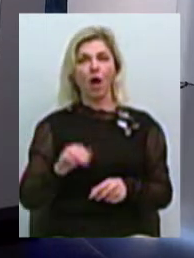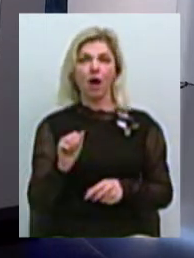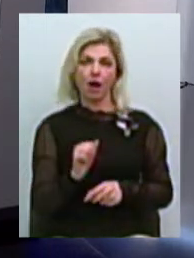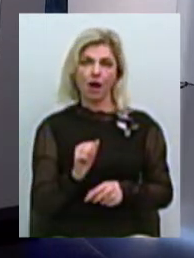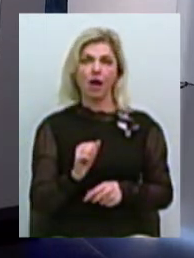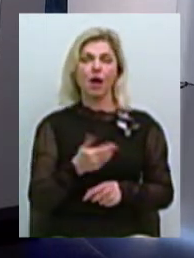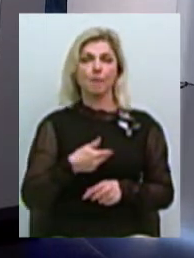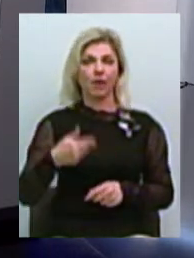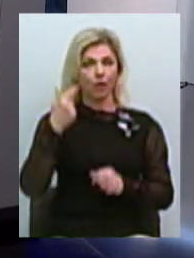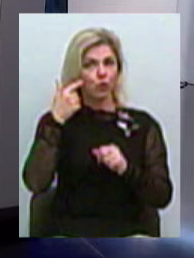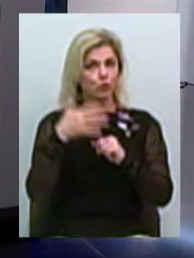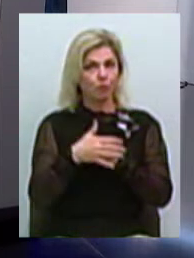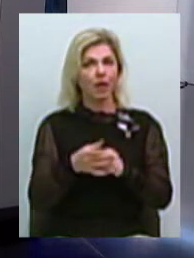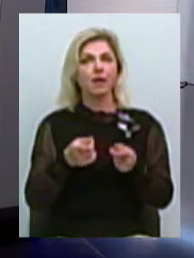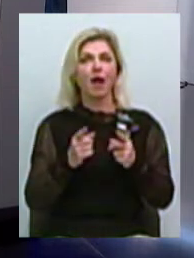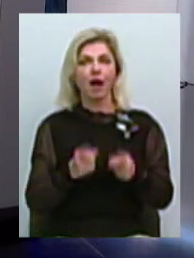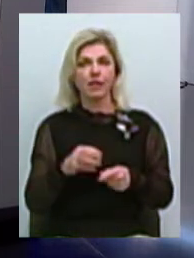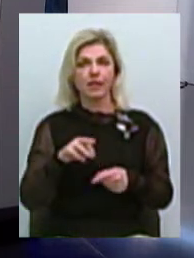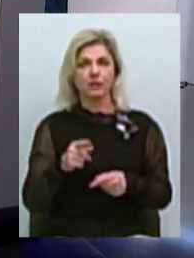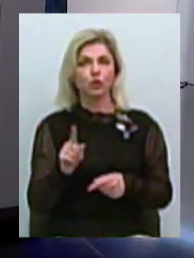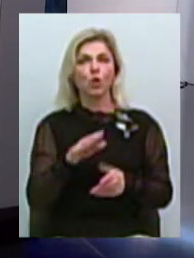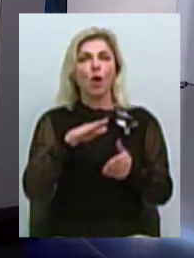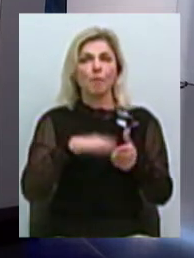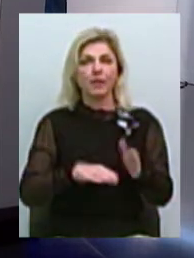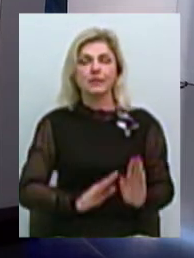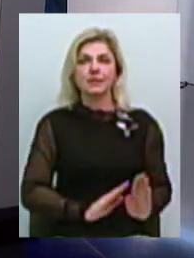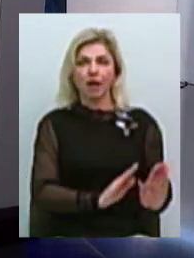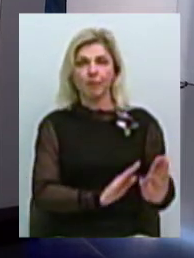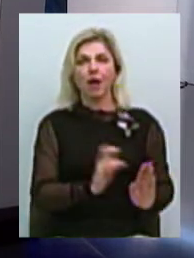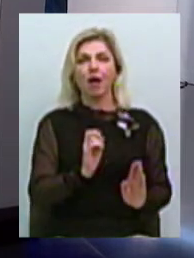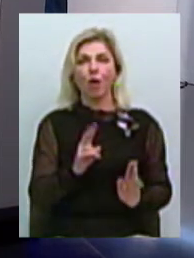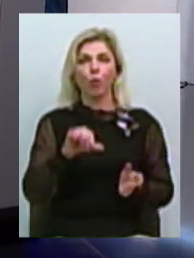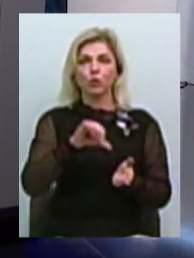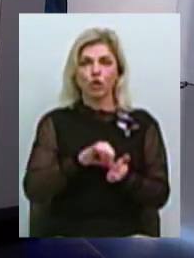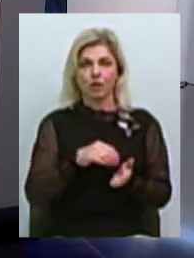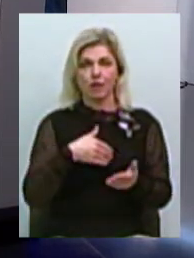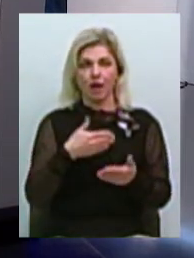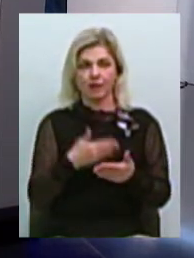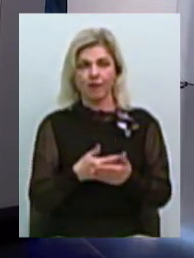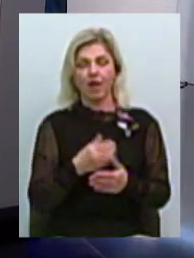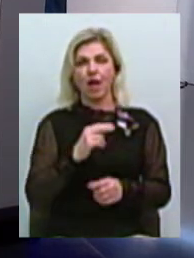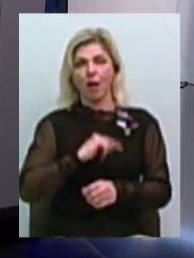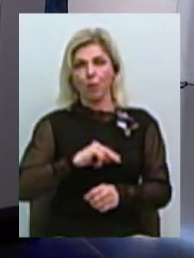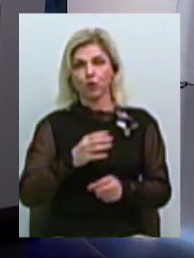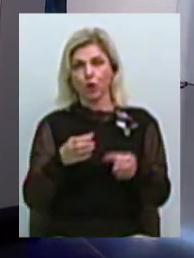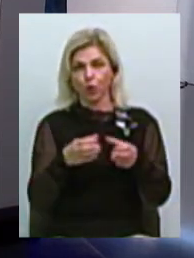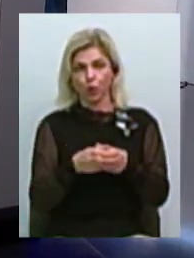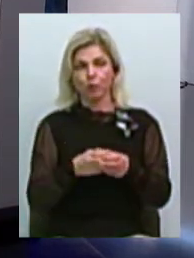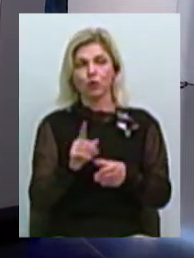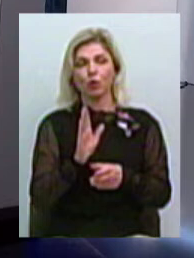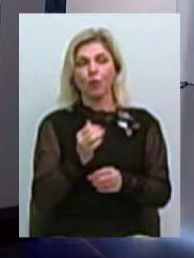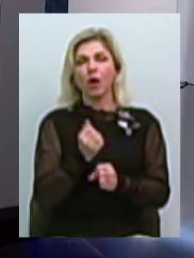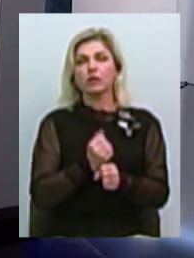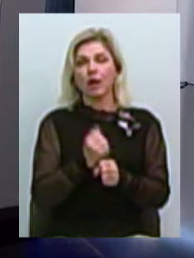але ми розуміємо реальність, що без заступника, як учасника, активного учасника робочої групи, яка буде якраз розробляти